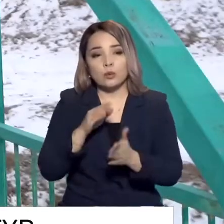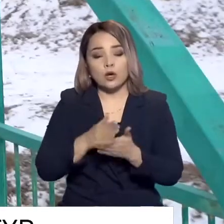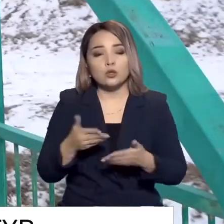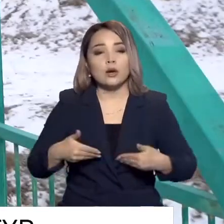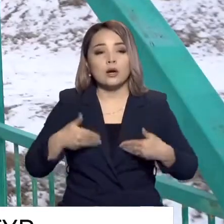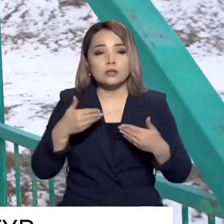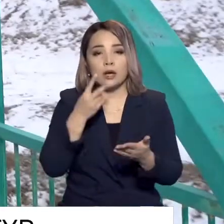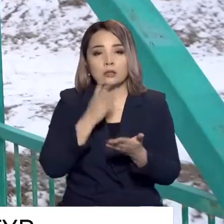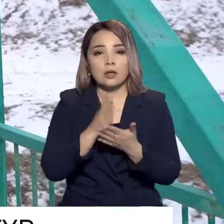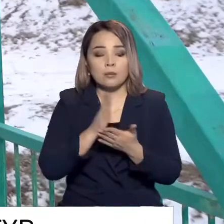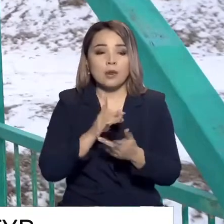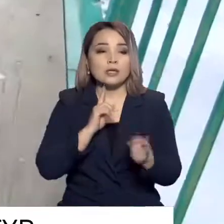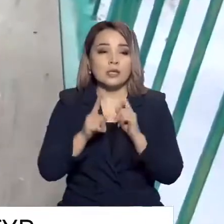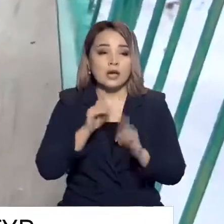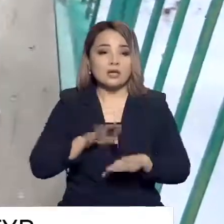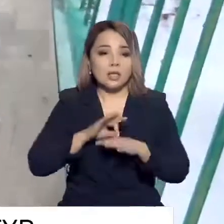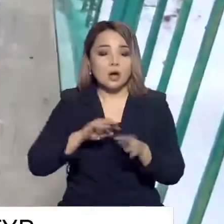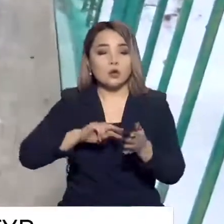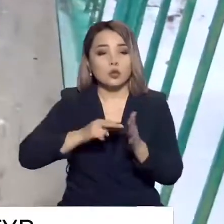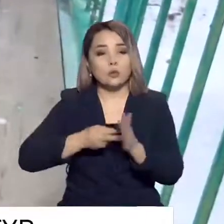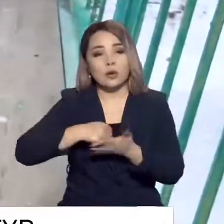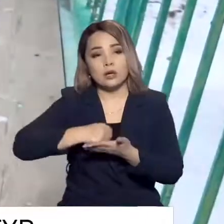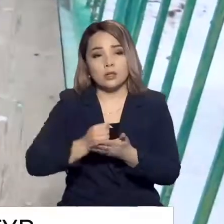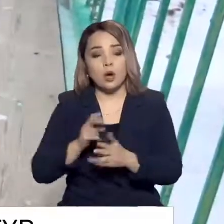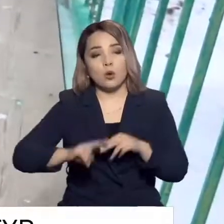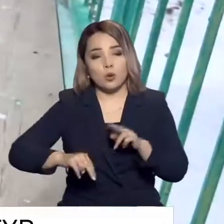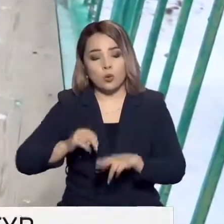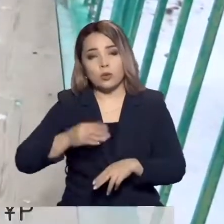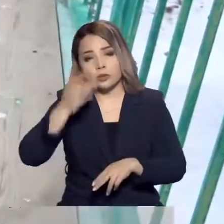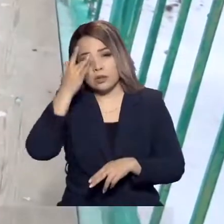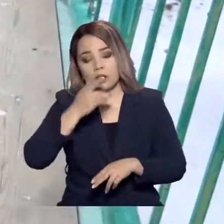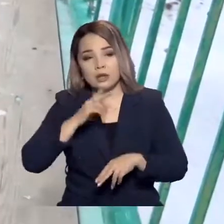ұсынылды. Алдағы сессияда жоба мақұлданса, құрылыс